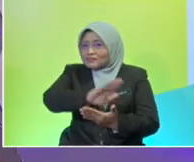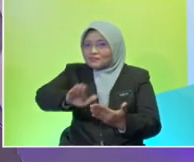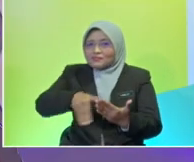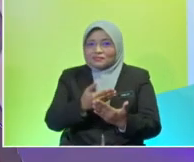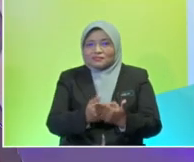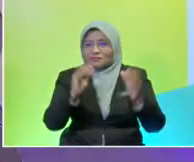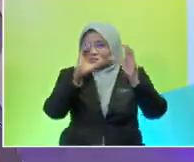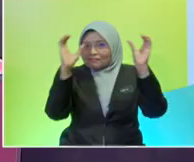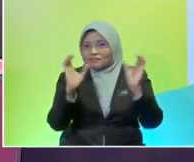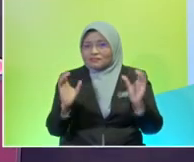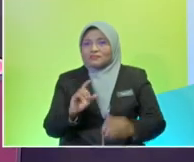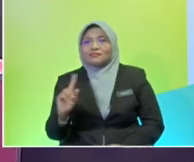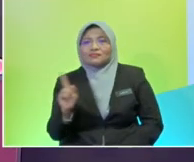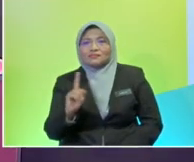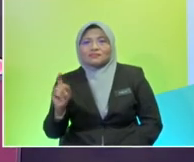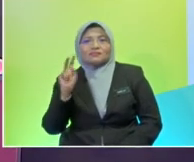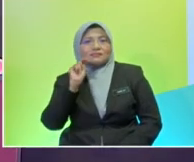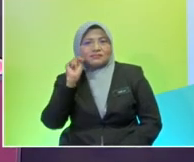paling suka